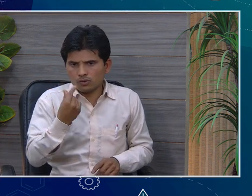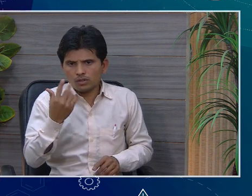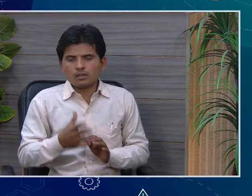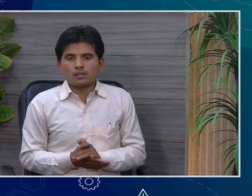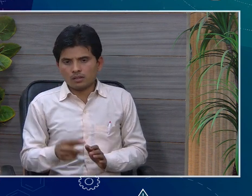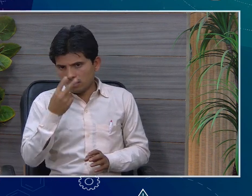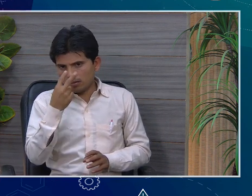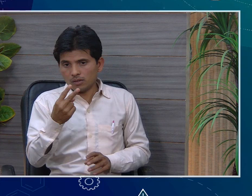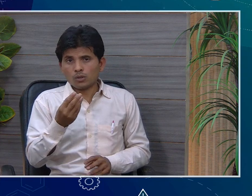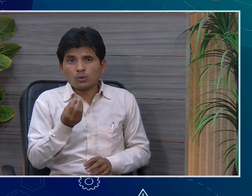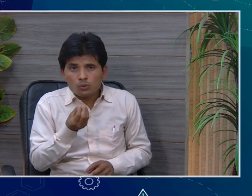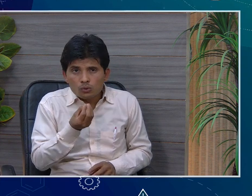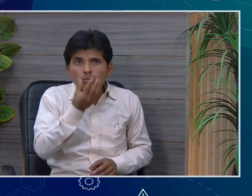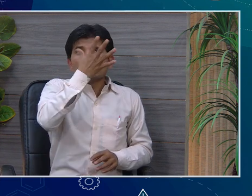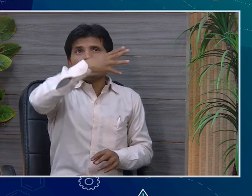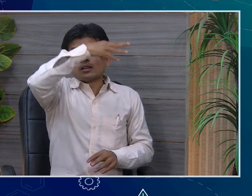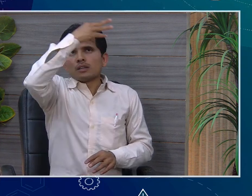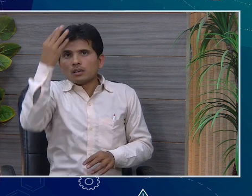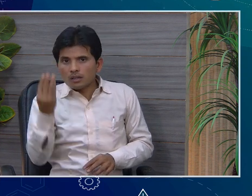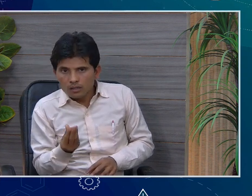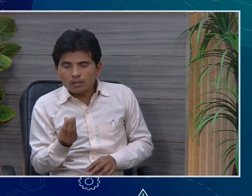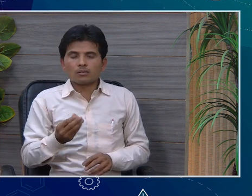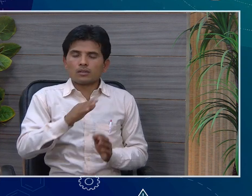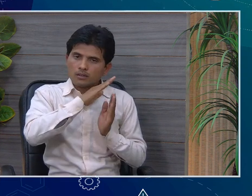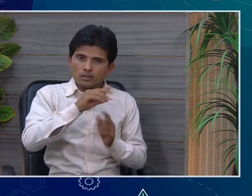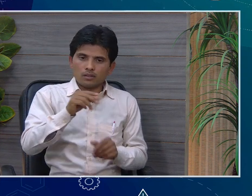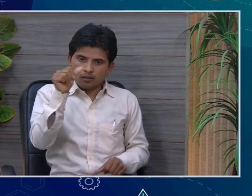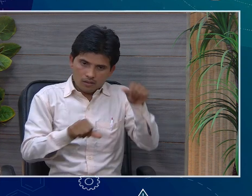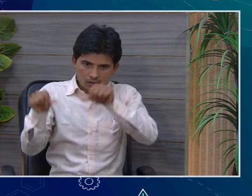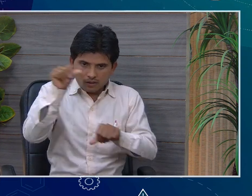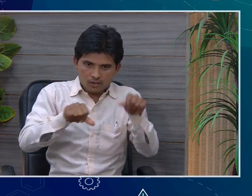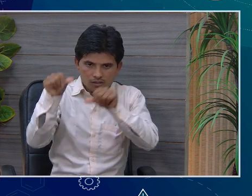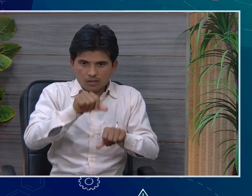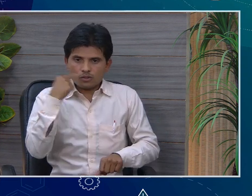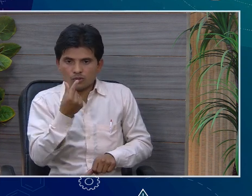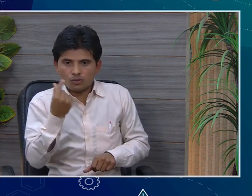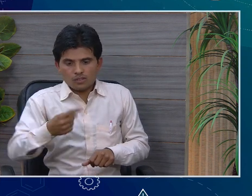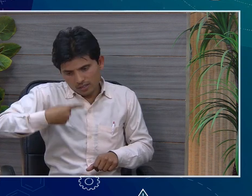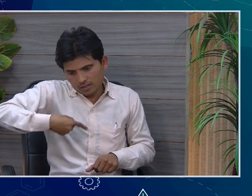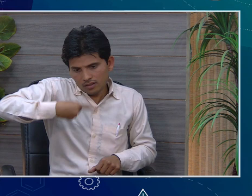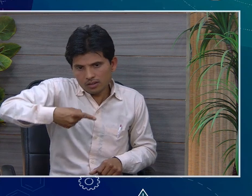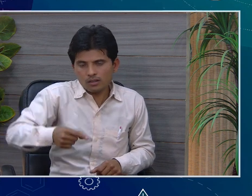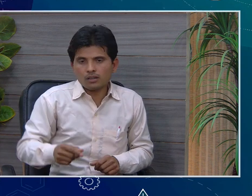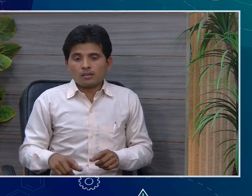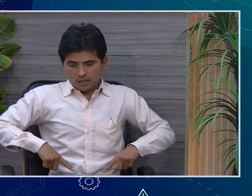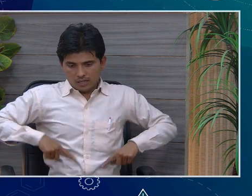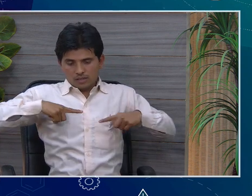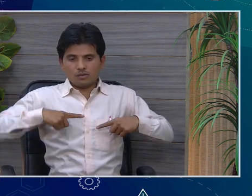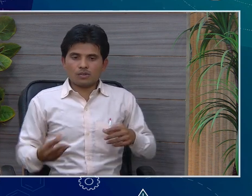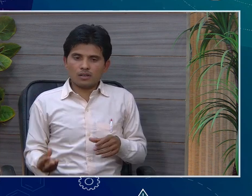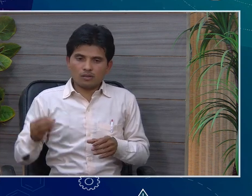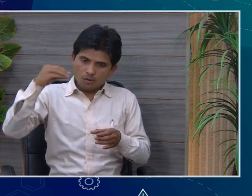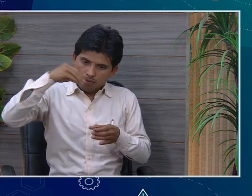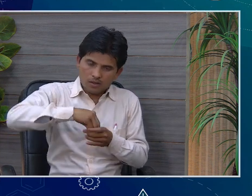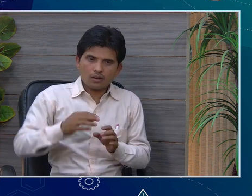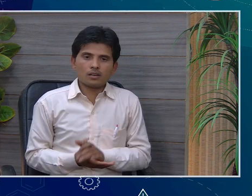देखेंगे तो quora कि जब तक आप सोते हैं आप साइंस साइंस इस्तेमाल करते हैं मरीज सेलिब्रिटी ने पार्ट है वह बहुत ही इंपोर्टेंट